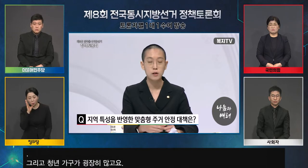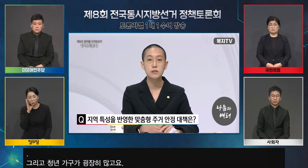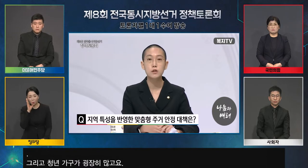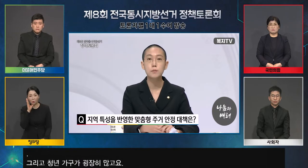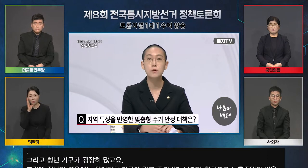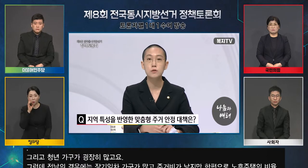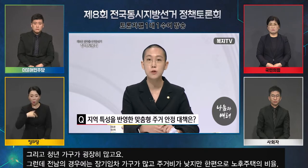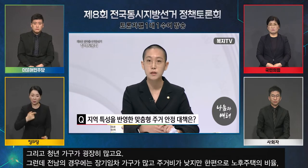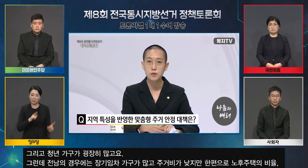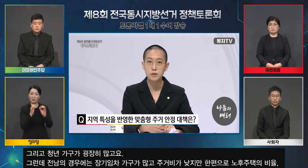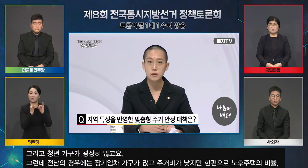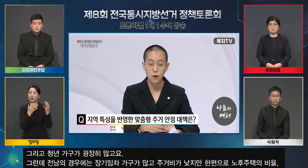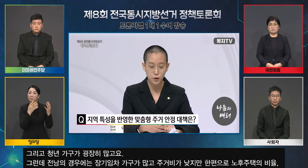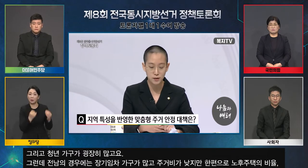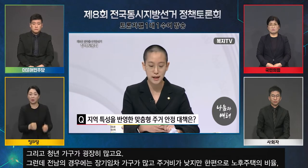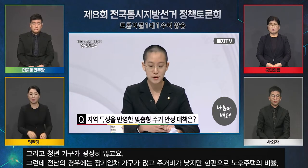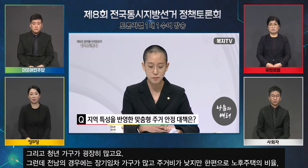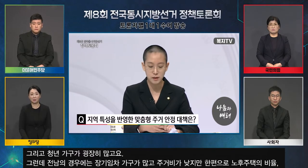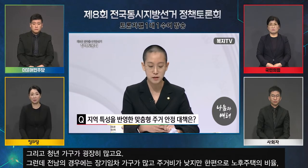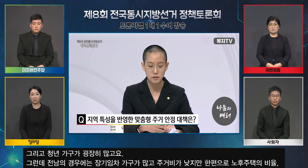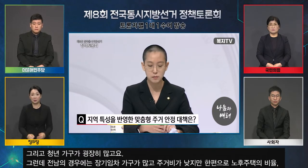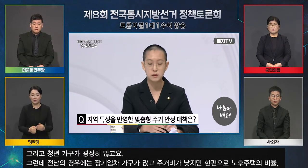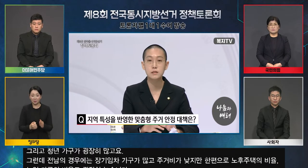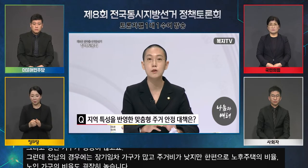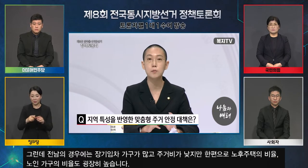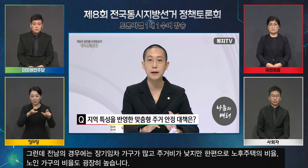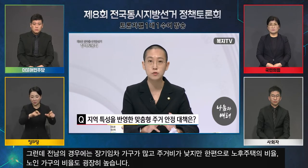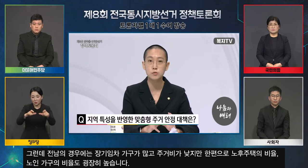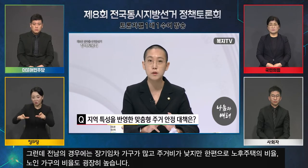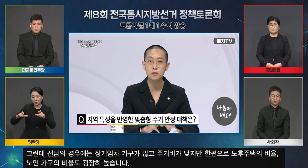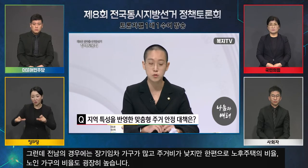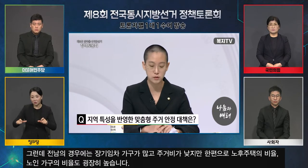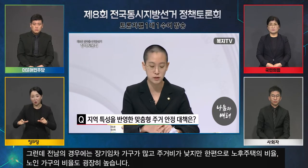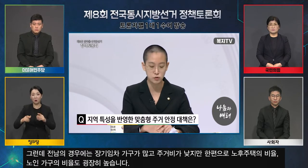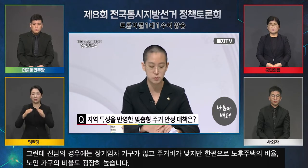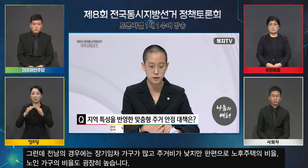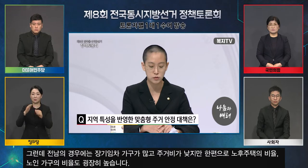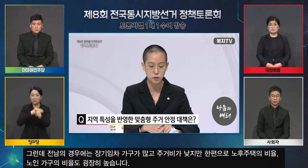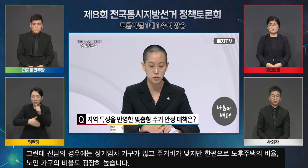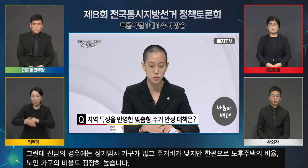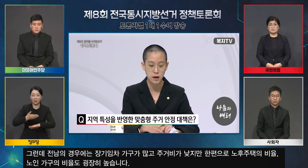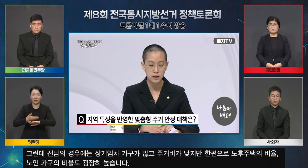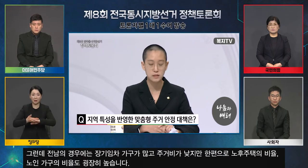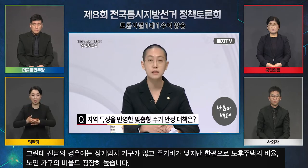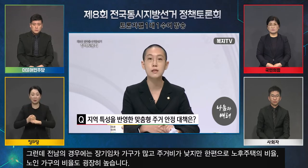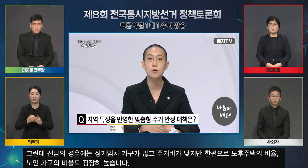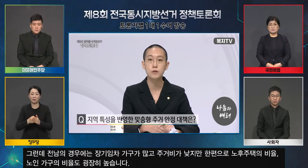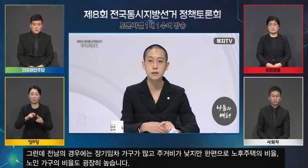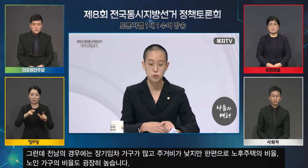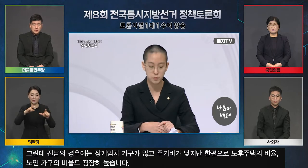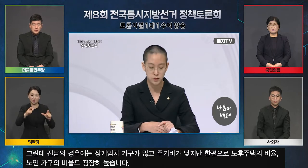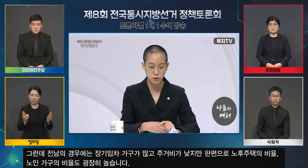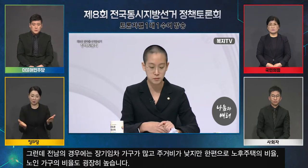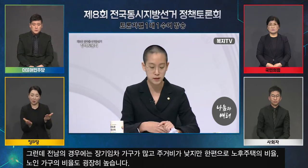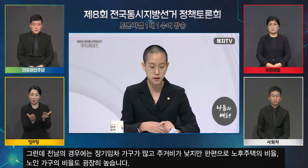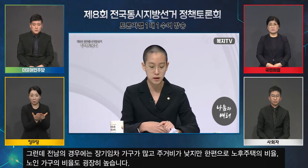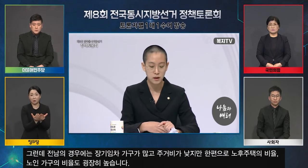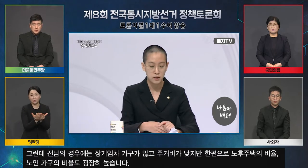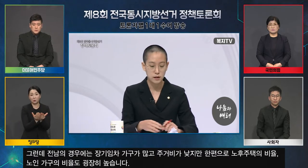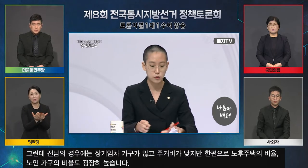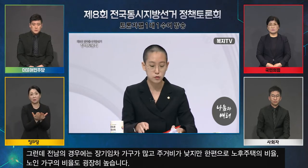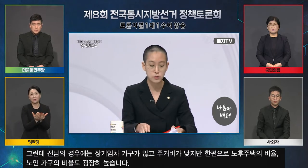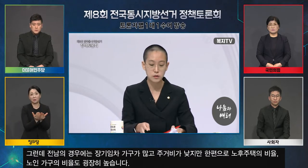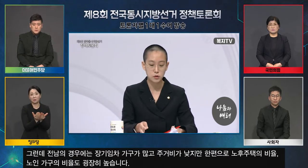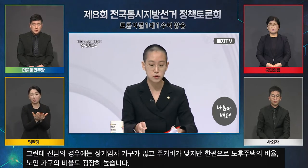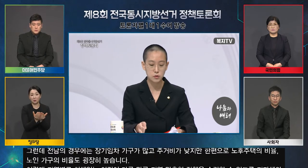이렇게 지역별로 처해져 있는 여건이 다른 만큼 지역 맞춤형 정책을 수립할 수 있도록 지자체의 권한을 높일 것입니다.